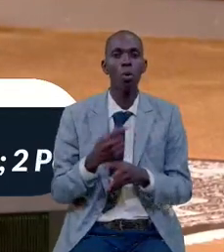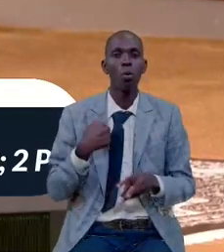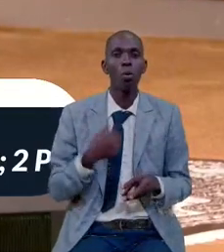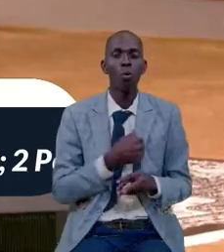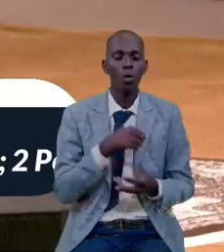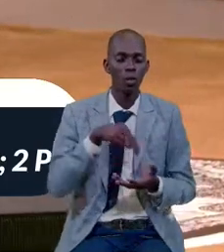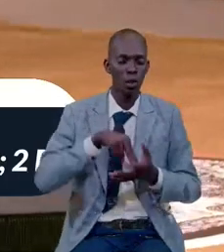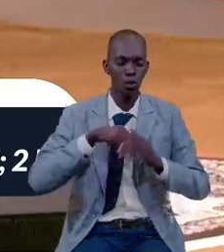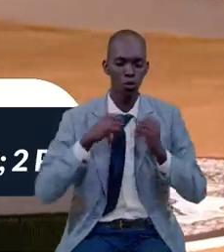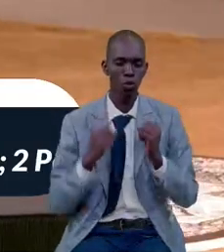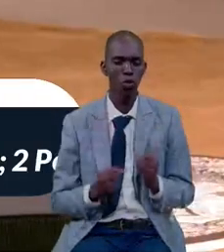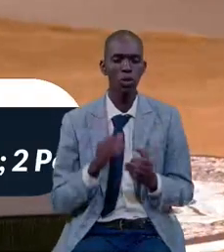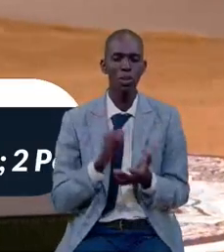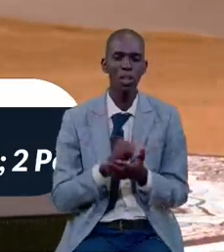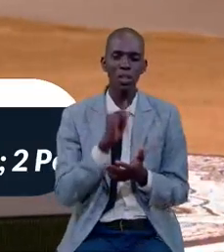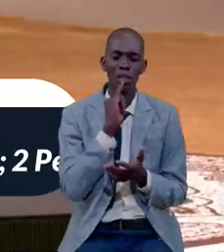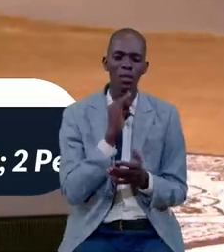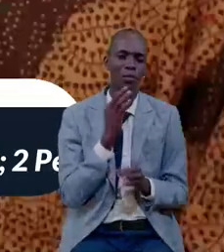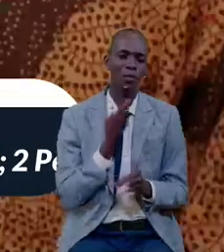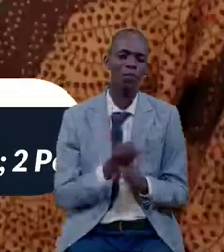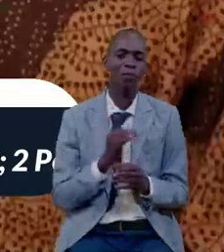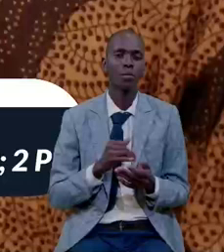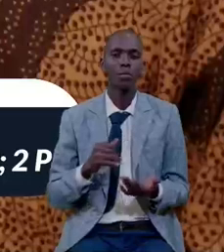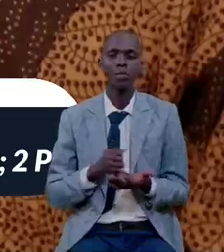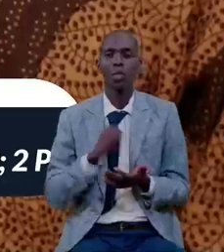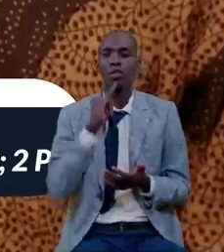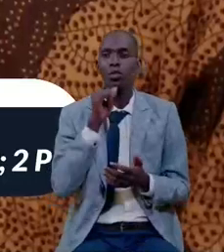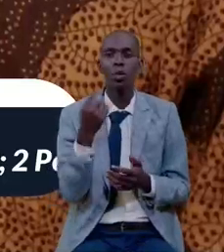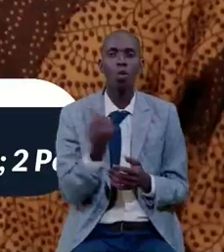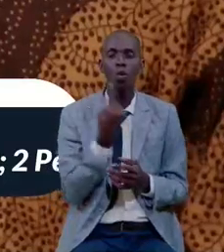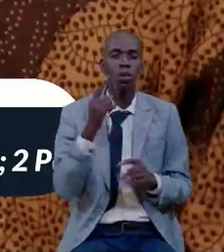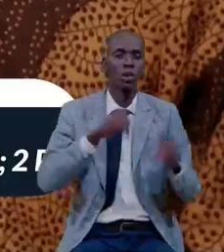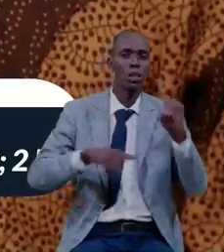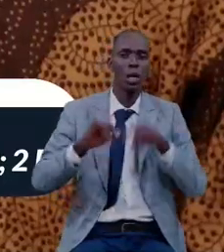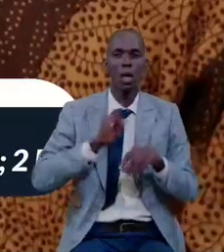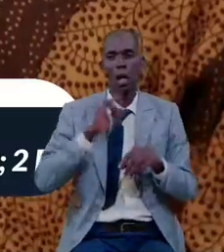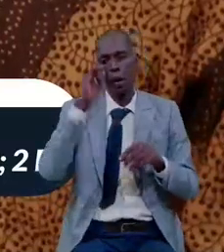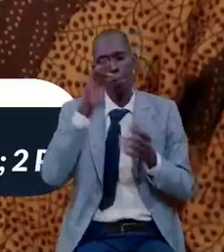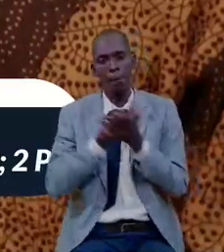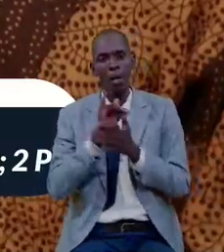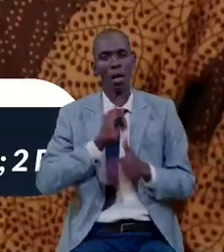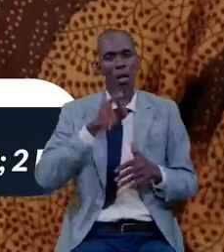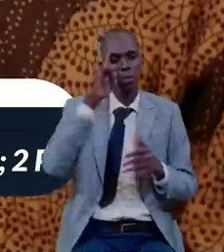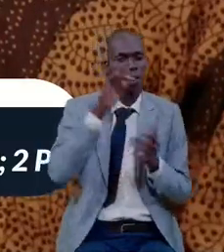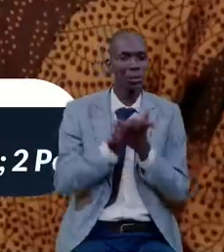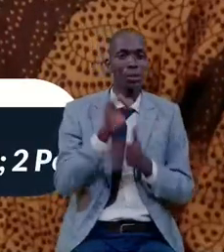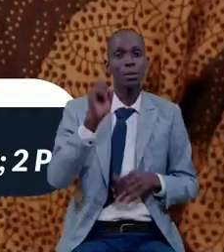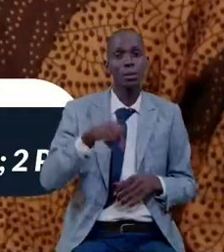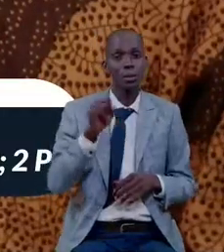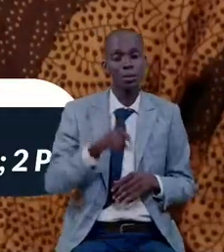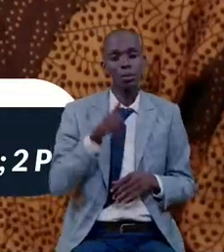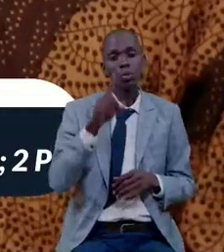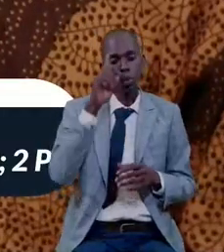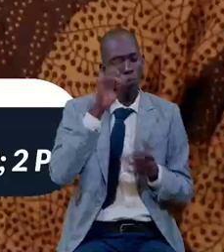Nous restons fermes. C'est la foi. C'est le pas seulement je crois, oui, vous croyez